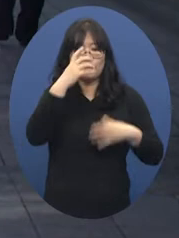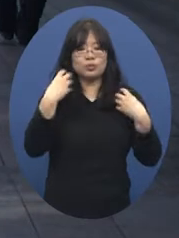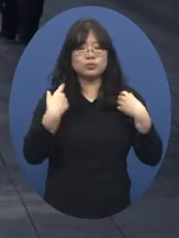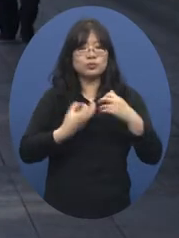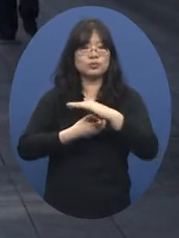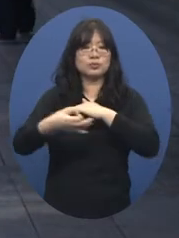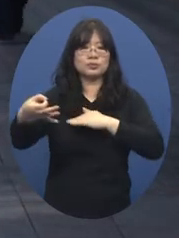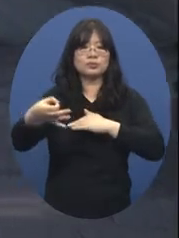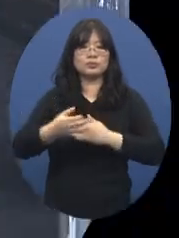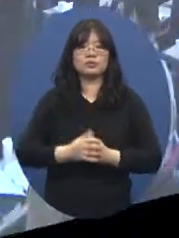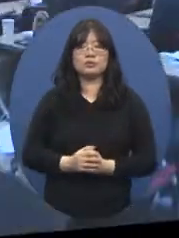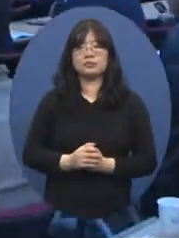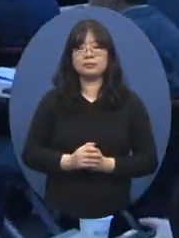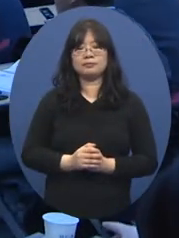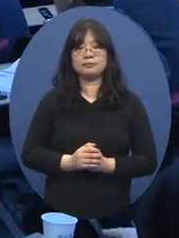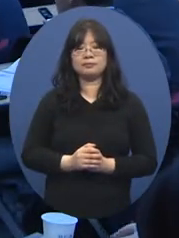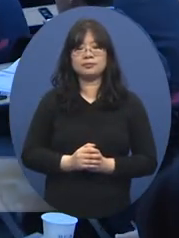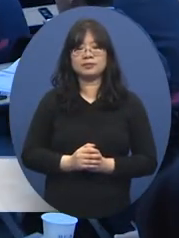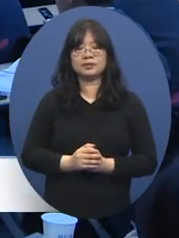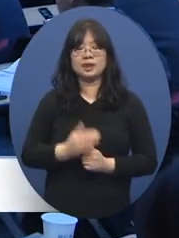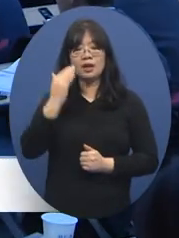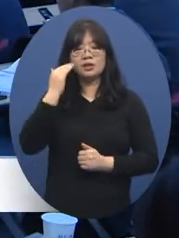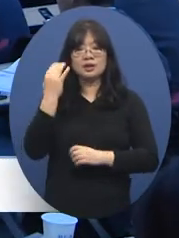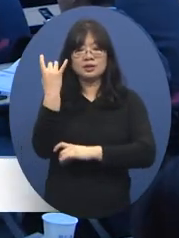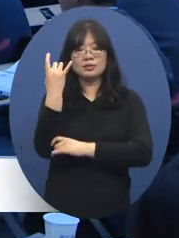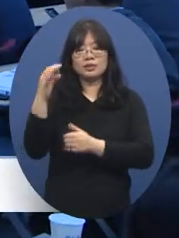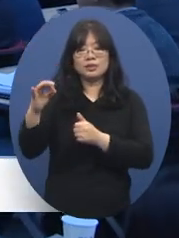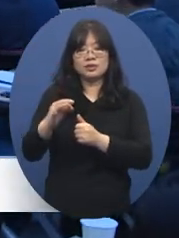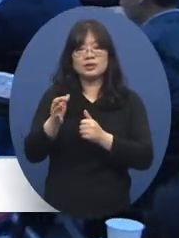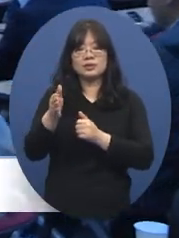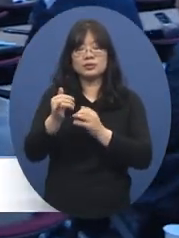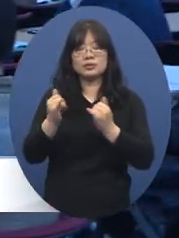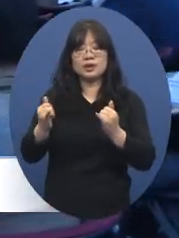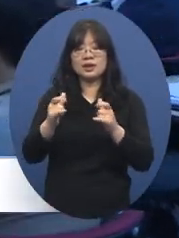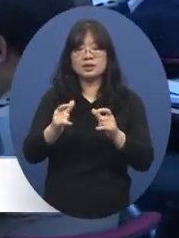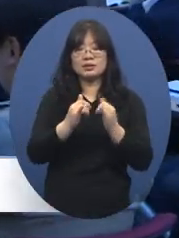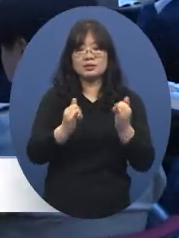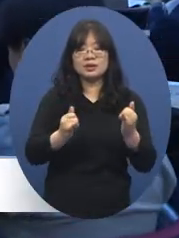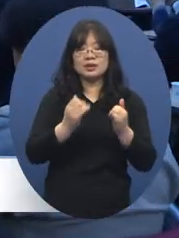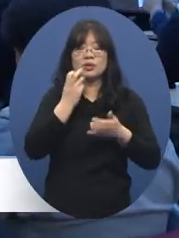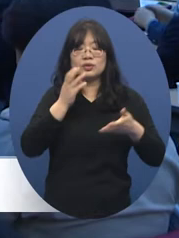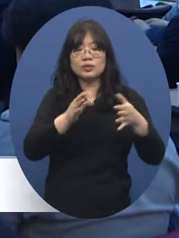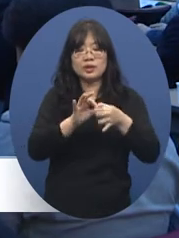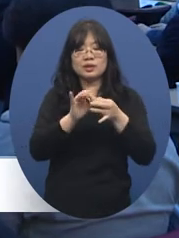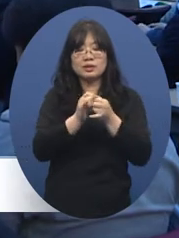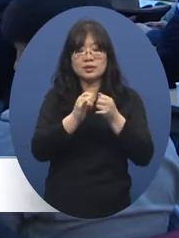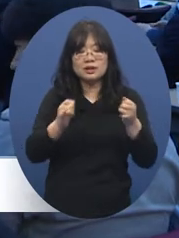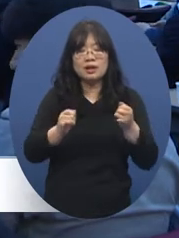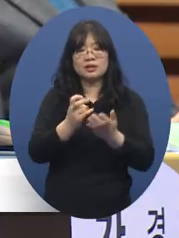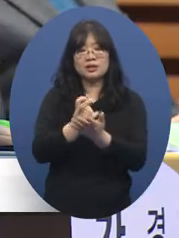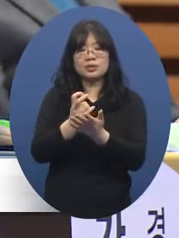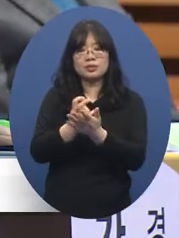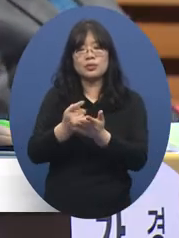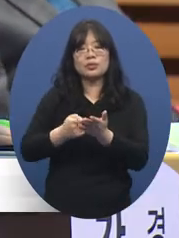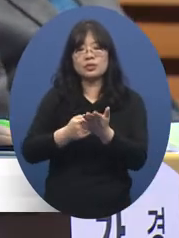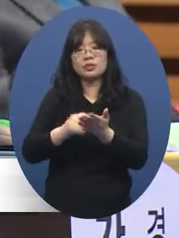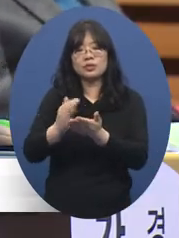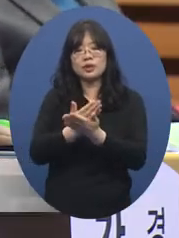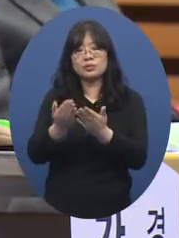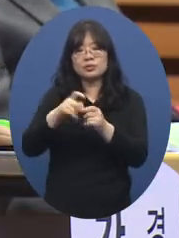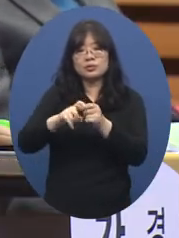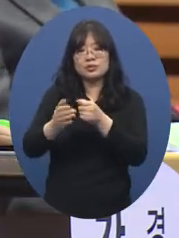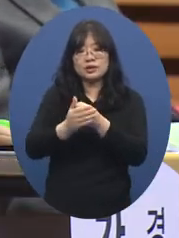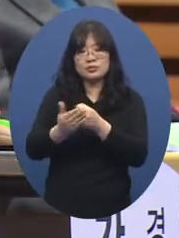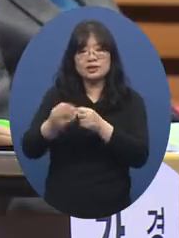지급한다는 내용입니다. 국내 기본소득 전문가와 시민, 경기도 관계자 등이 이 제도에 대한 의견을 나누고자